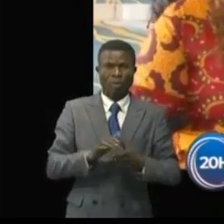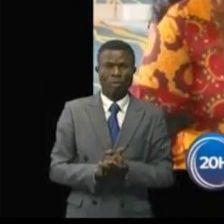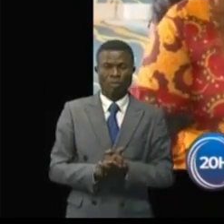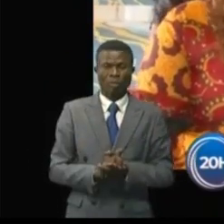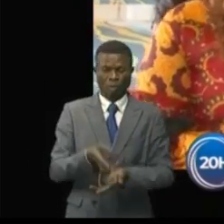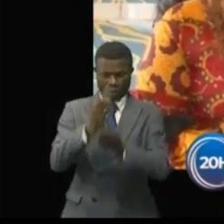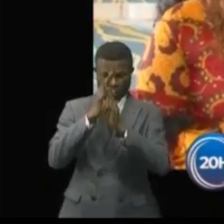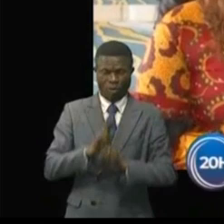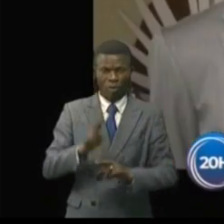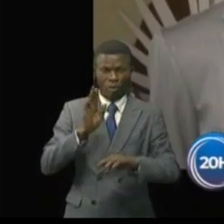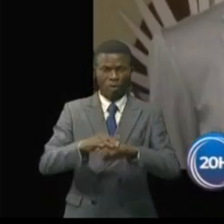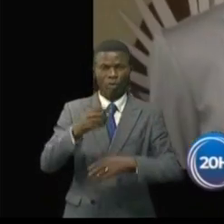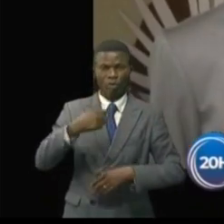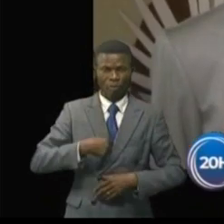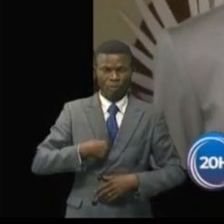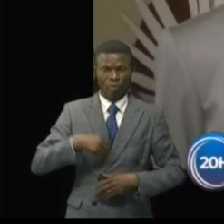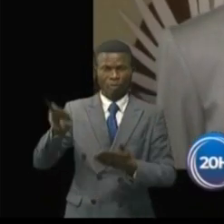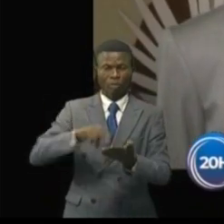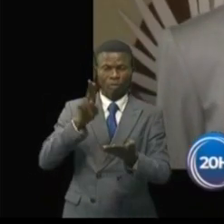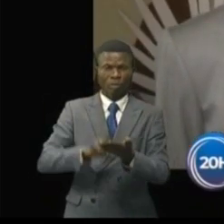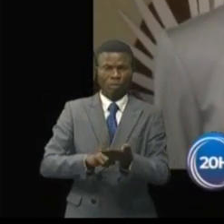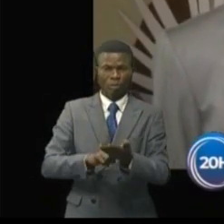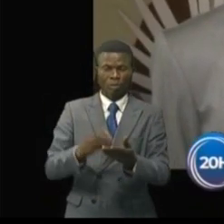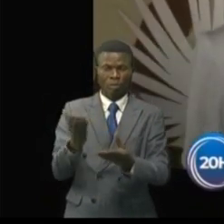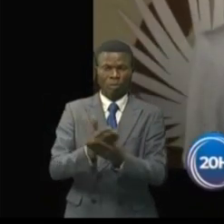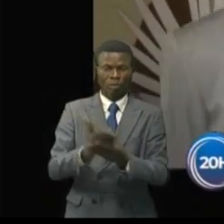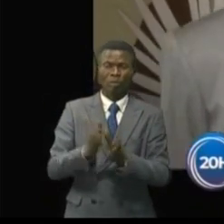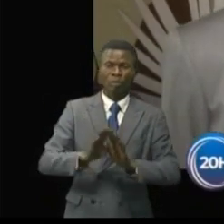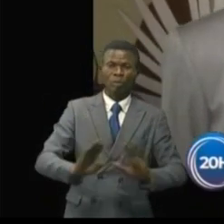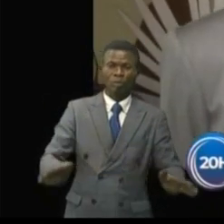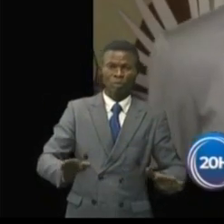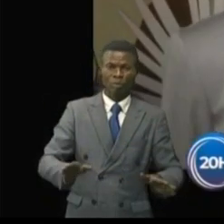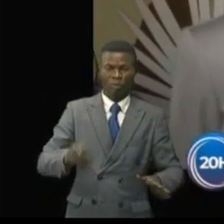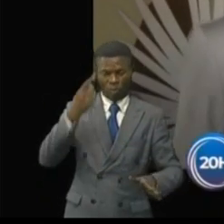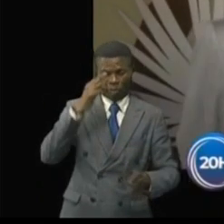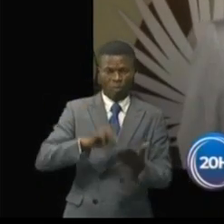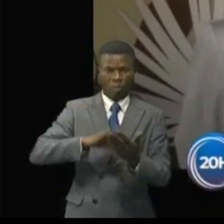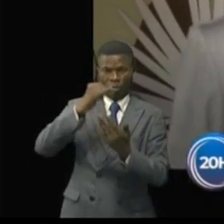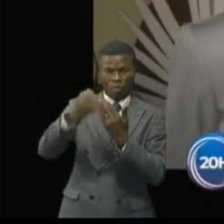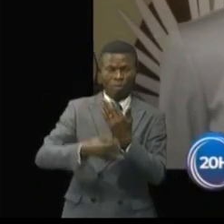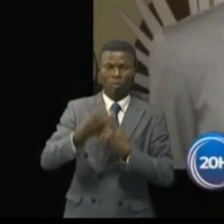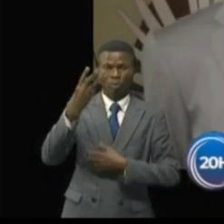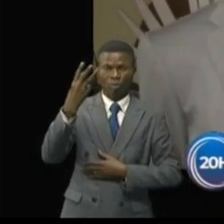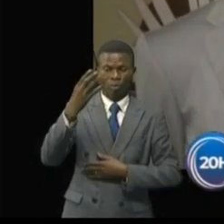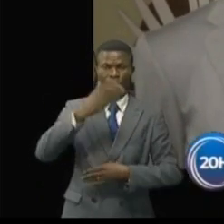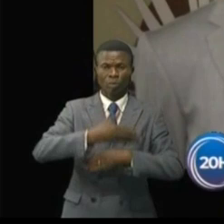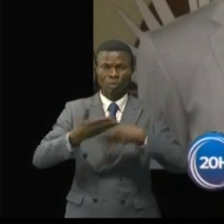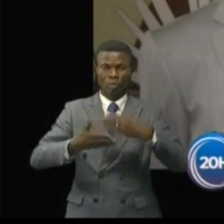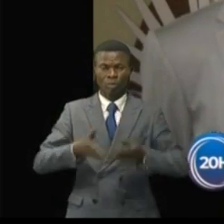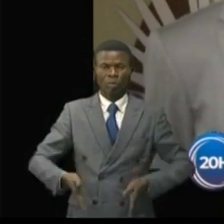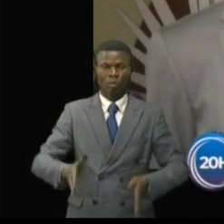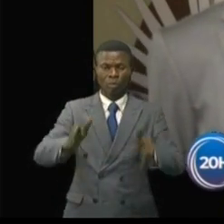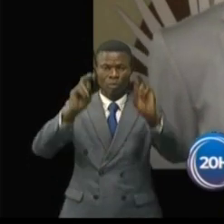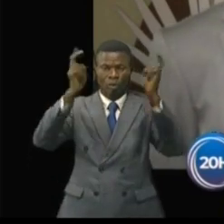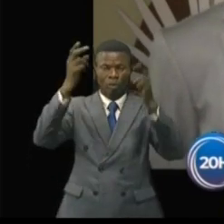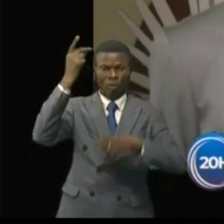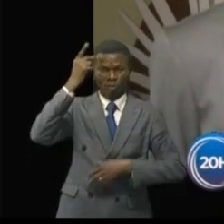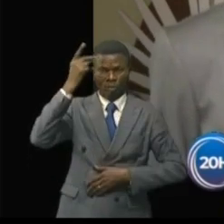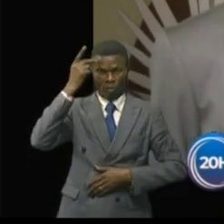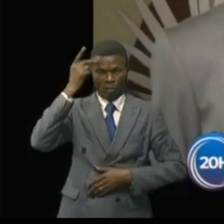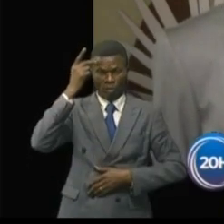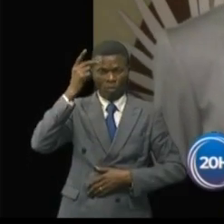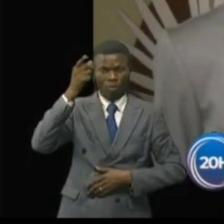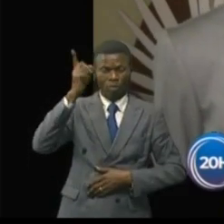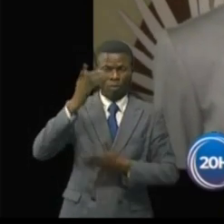l'honneur de pouvoir signer le contrat de performance pour 3 projets de réhabilitation de voirie urbaine de Kinshasa, la